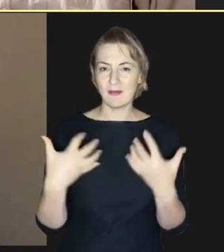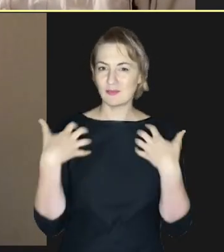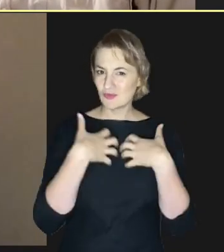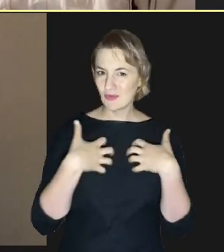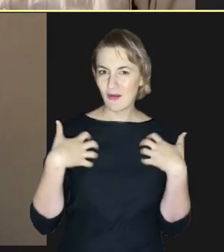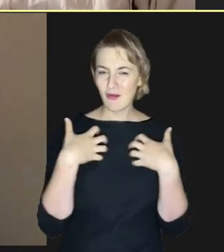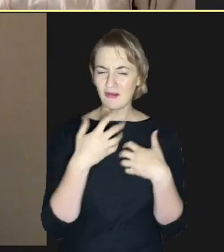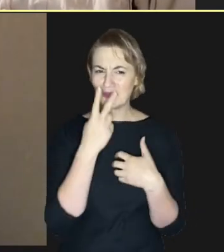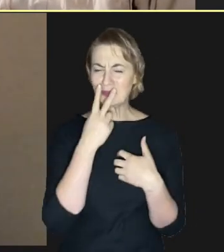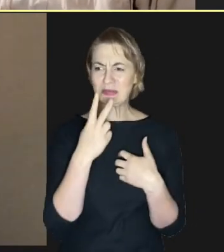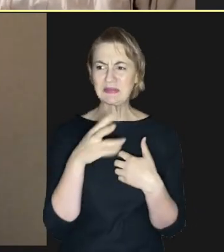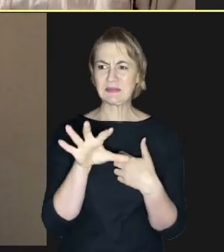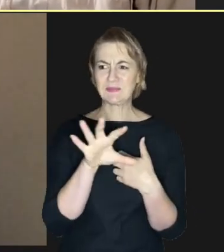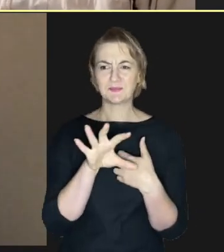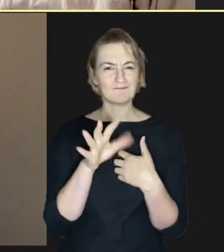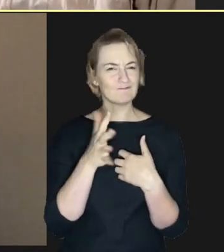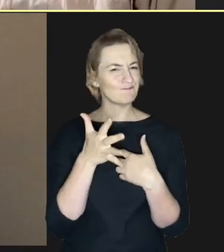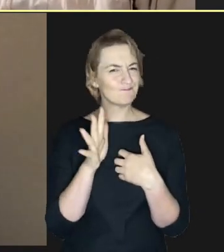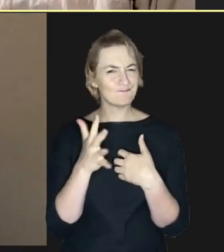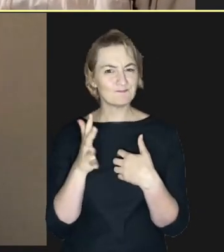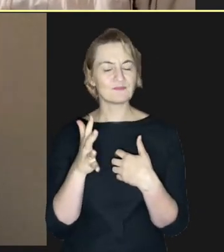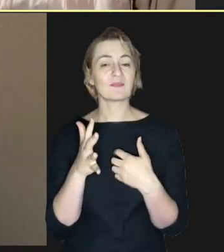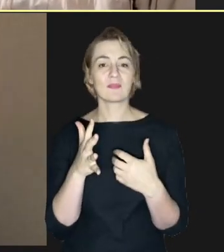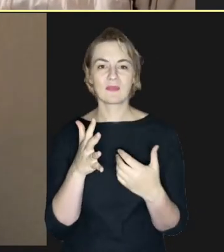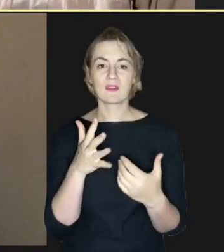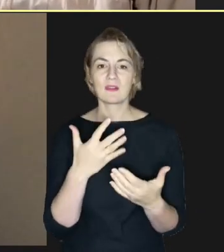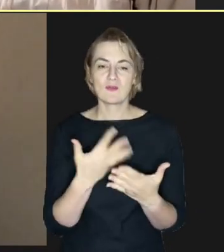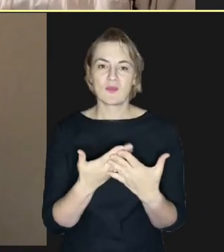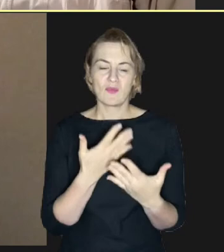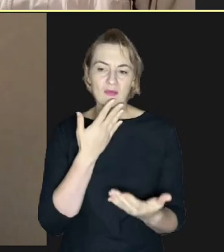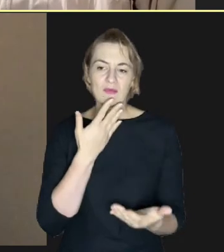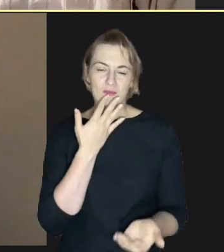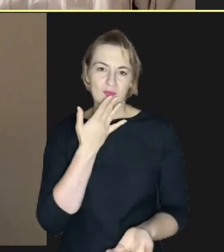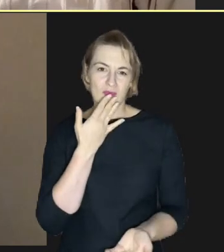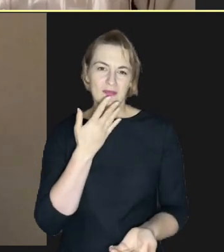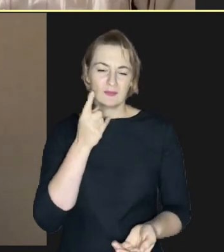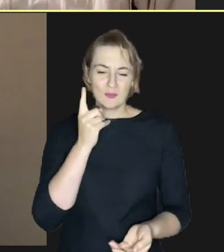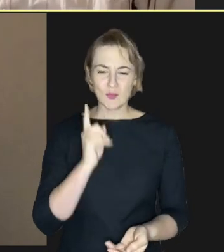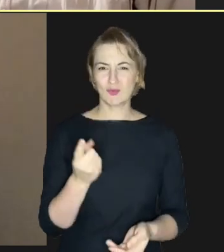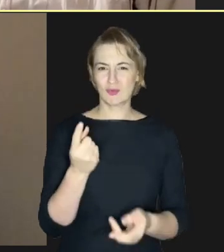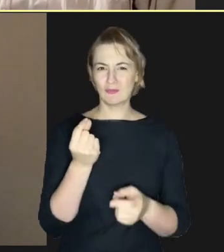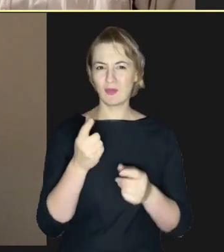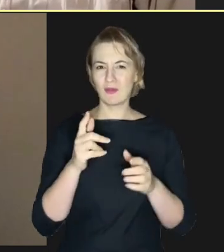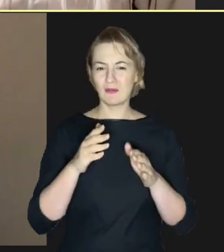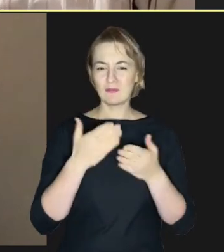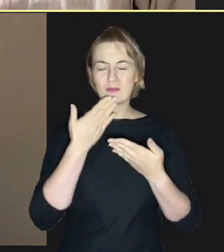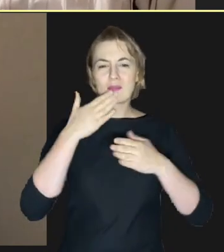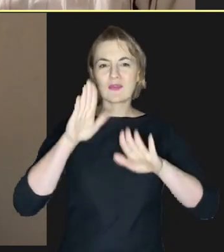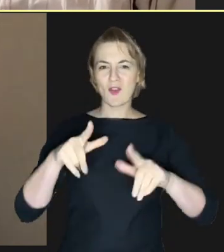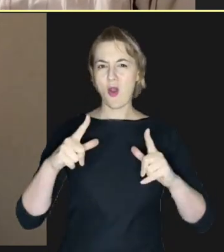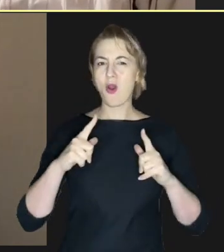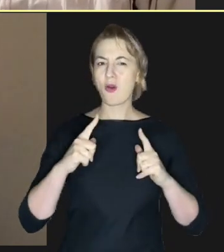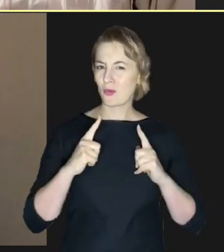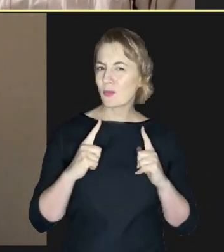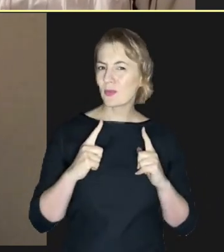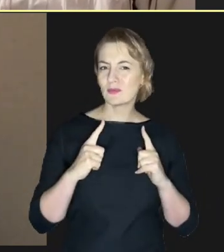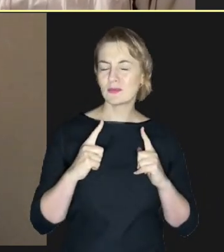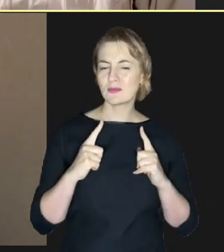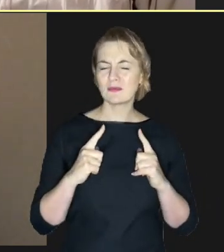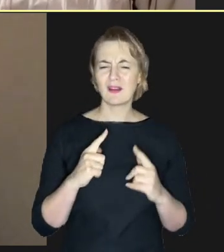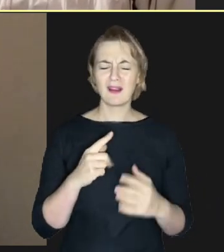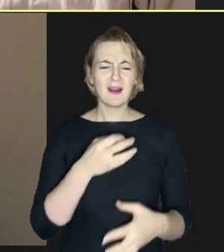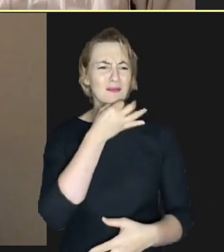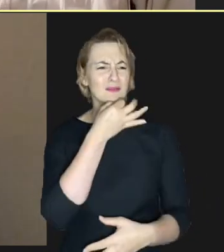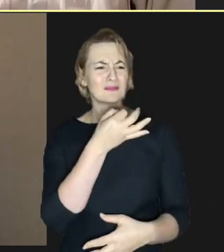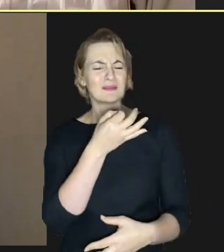Także w końcu mówimy, dajmy odetchnąć sobie i dajmy odetchnąć temu światu. I chcę się ciebie zapytać, co poszło nie tak?